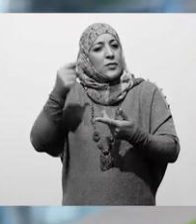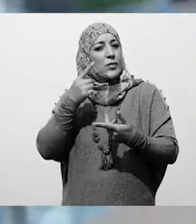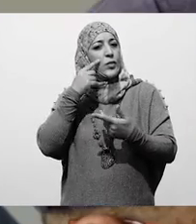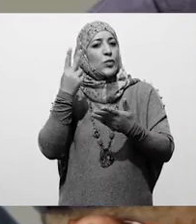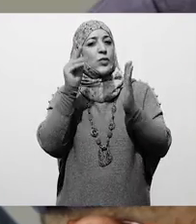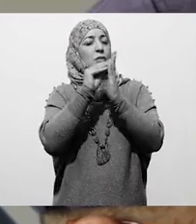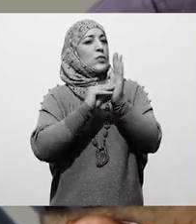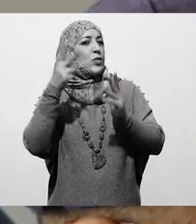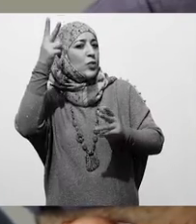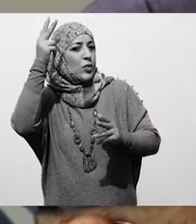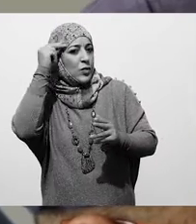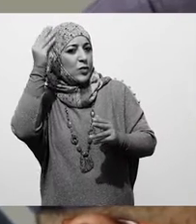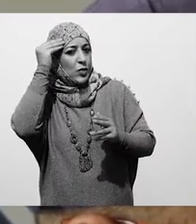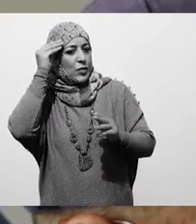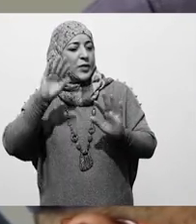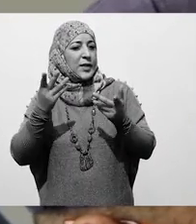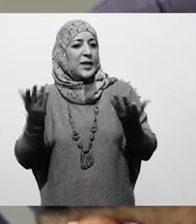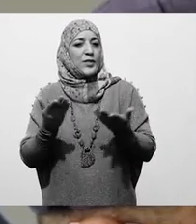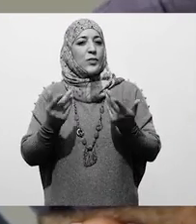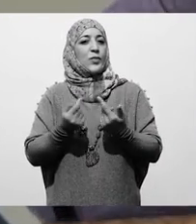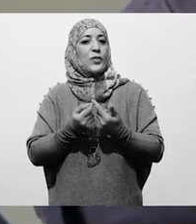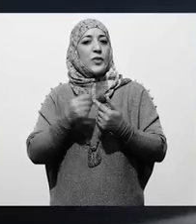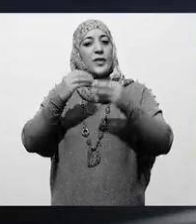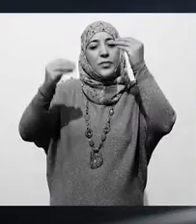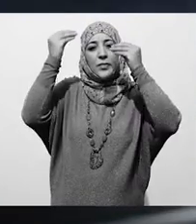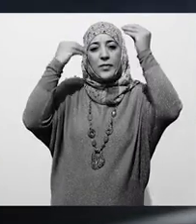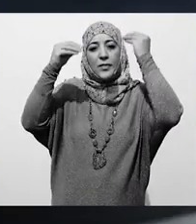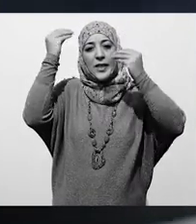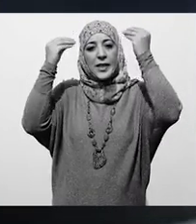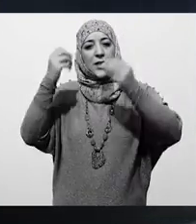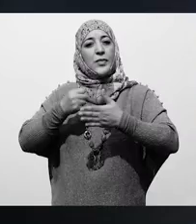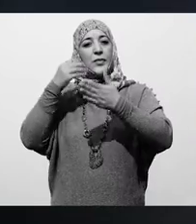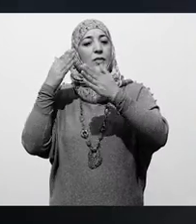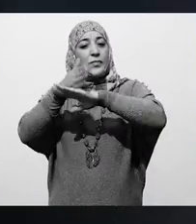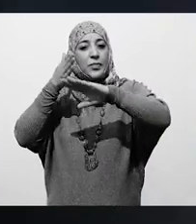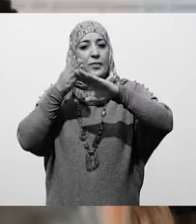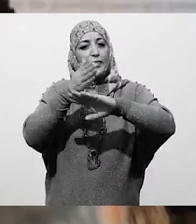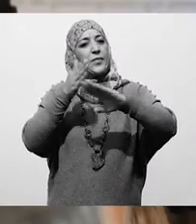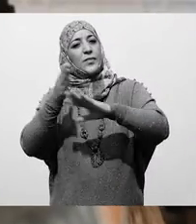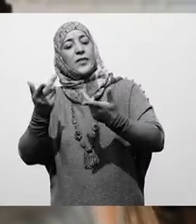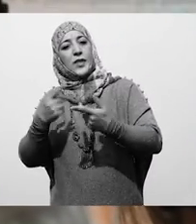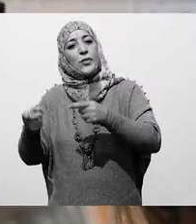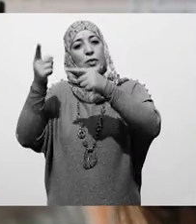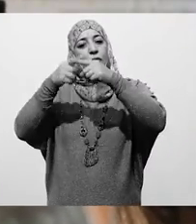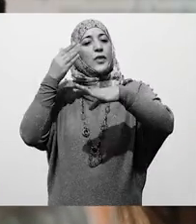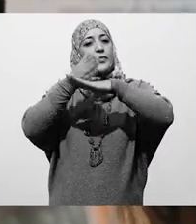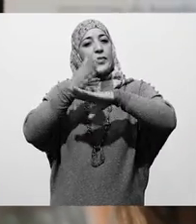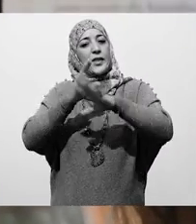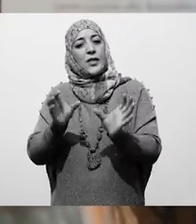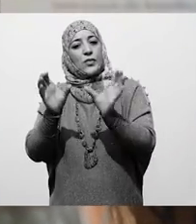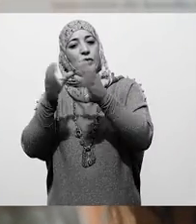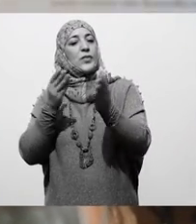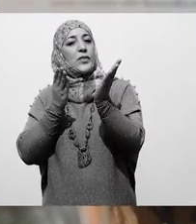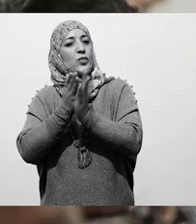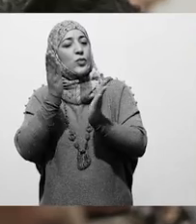c'est vraiment de comprendre en quelle mesure les expériences d'accès ou de refus d'accès à un ensemble